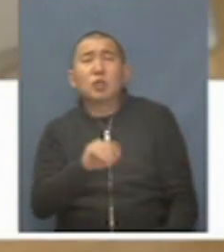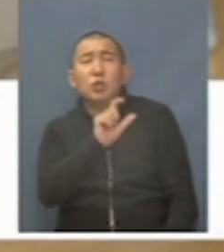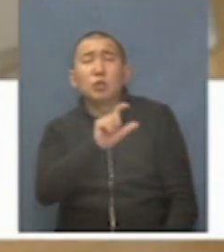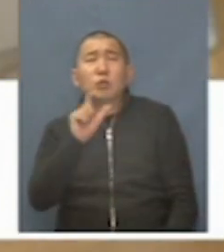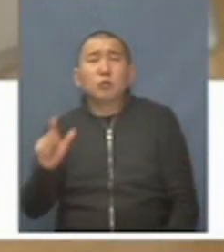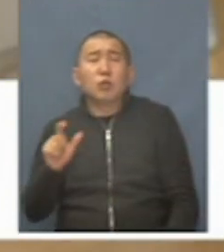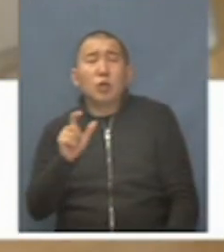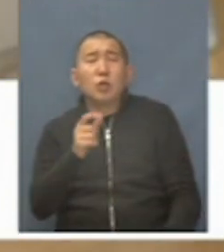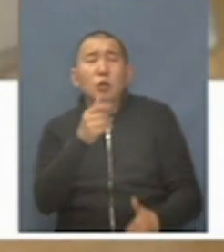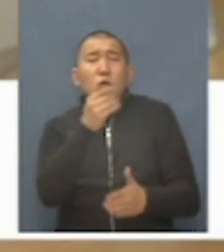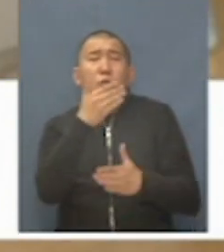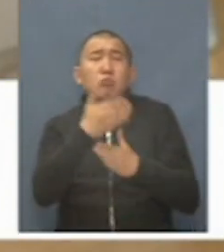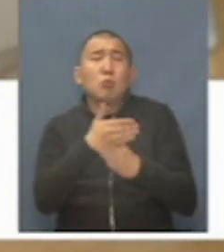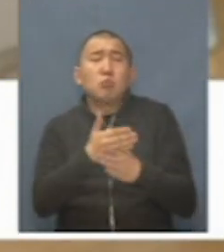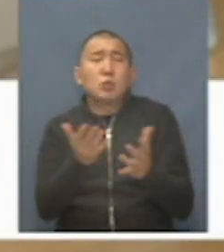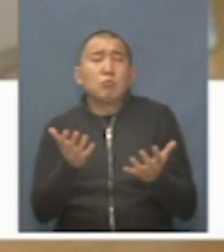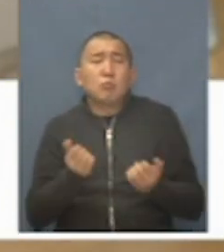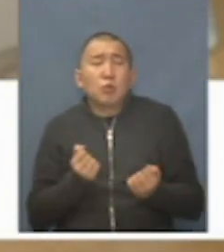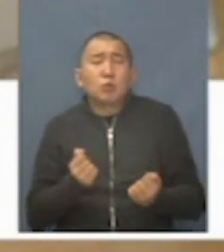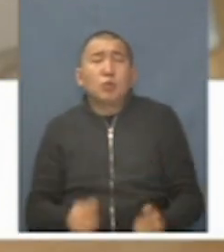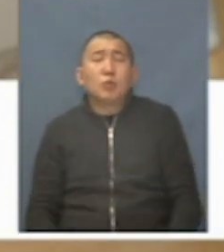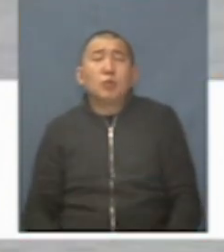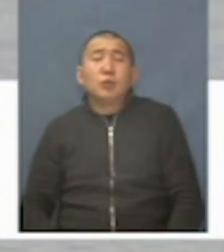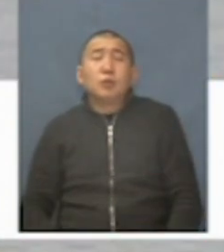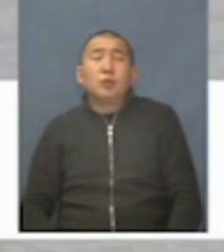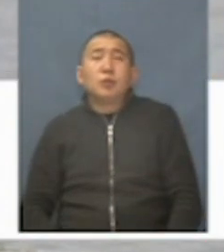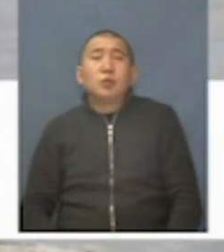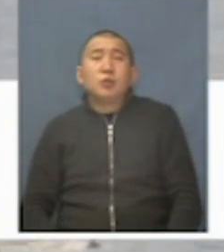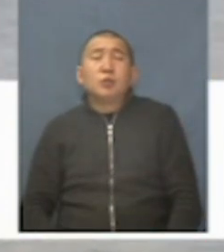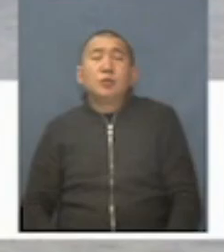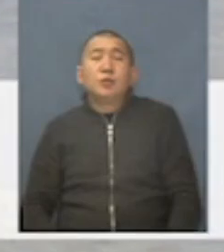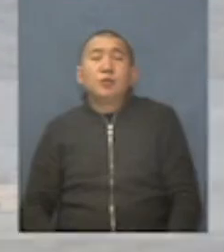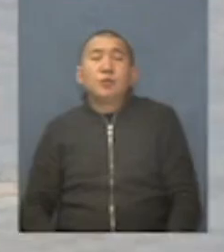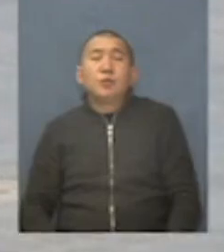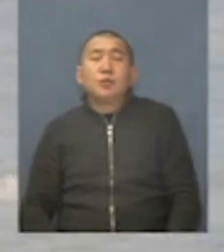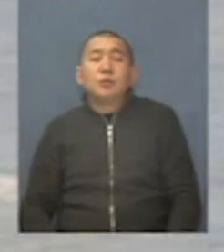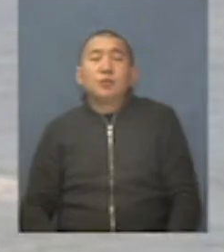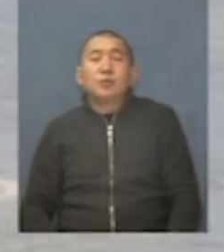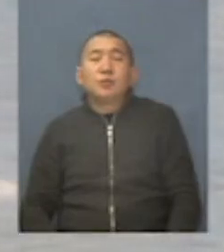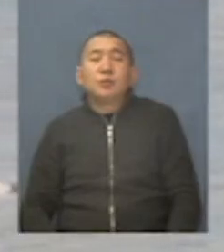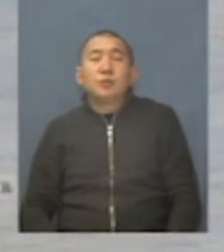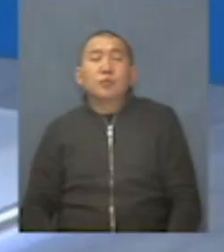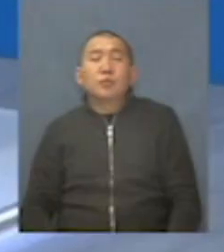кеңес алды. Данияр Қайратұлы, Дильназ Еркінбекова, Дильназ Мұрзағалиева, Асхат Ордыбаев, Алтай Ақпарат.